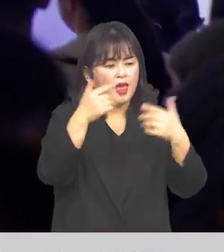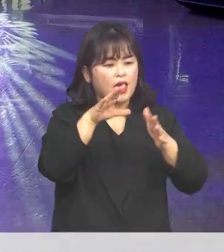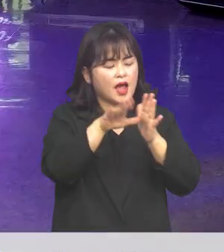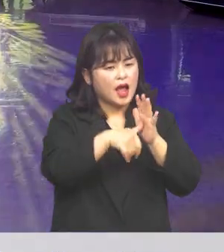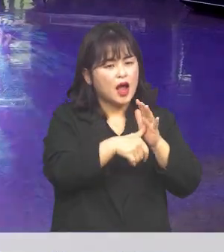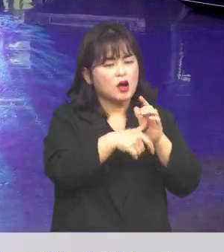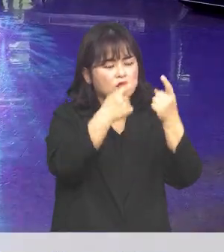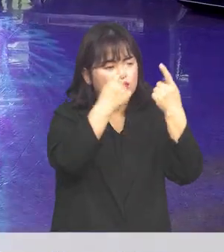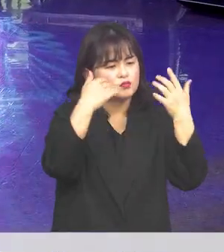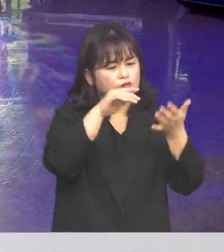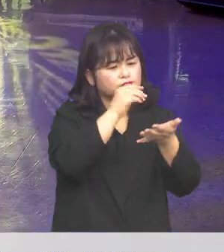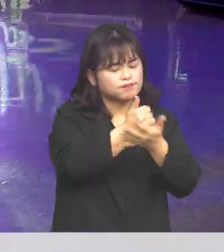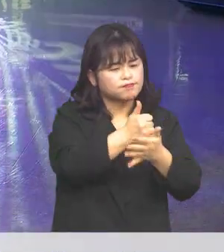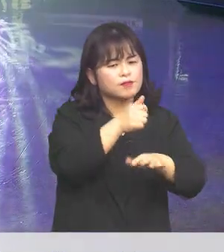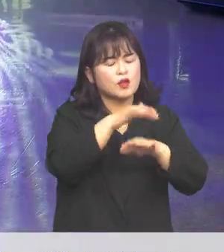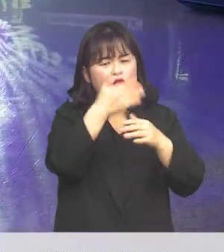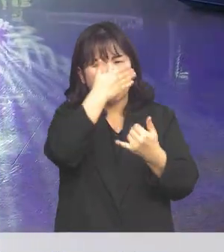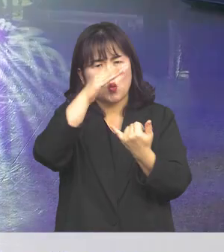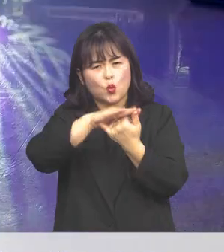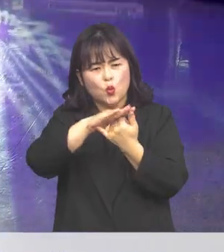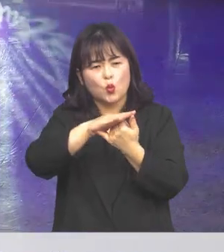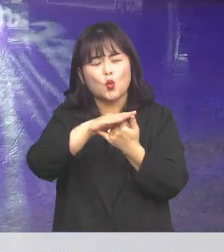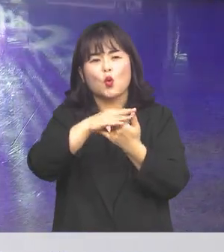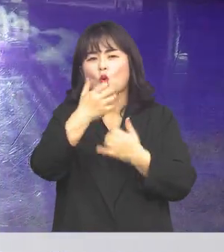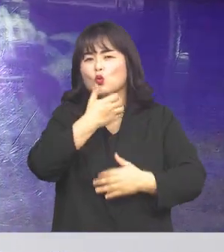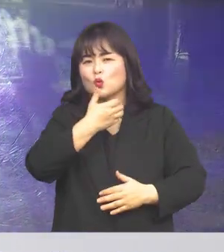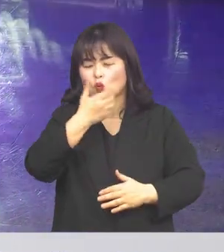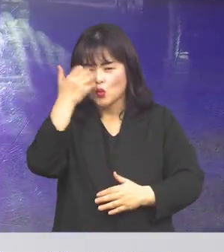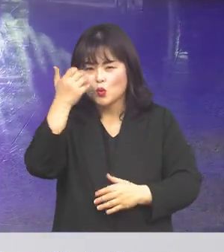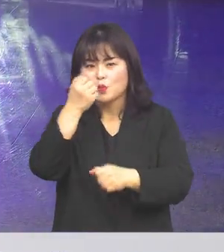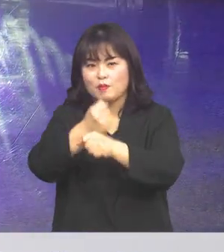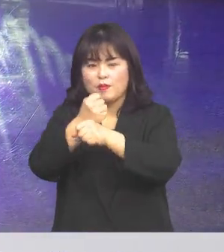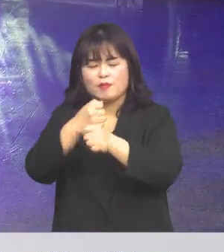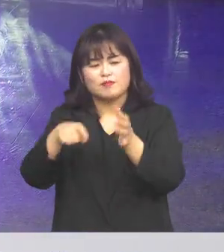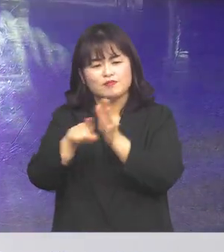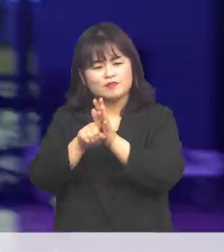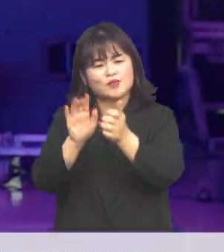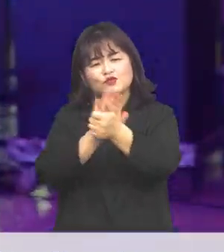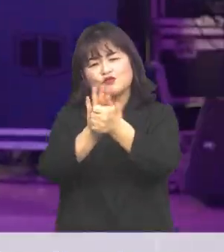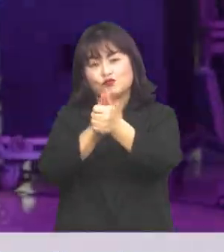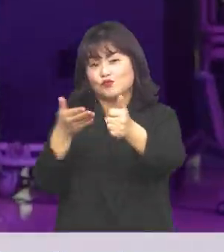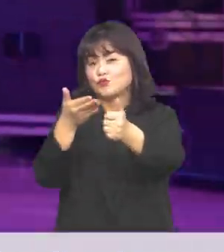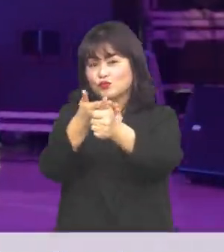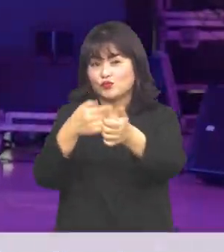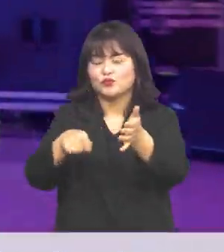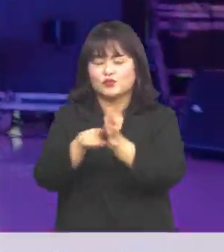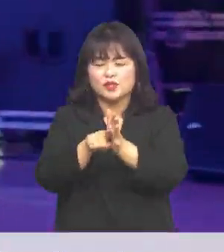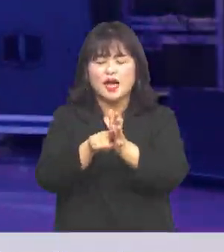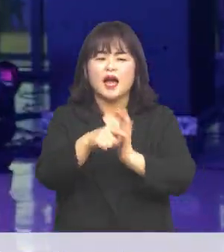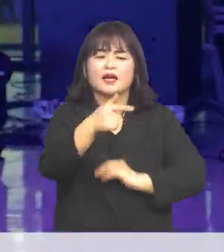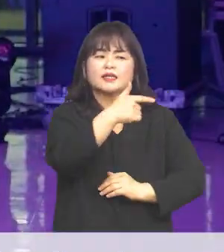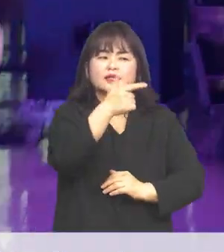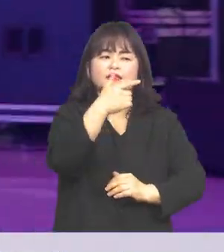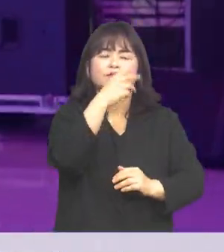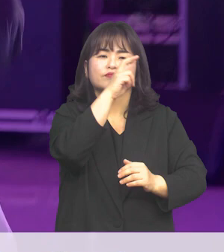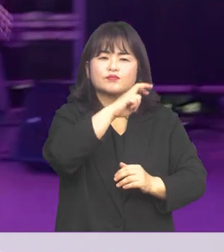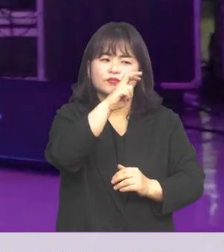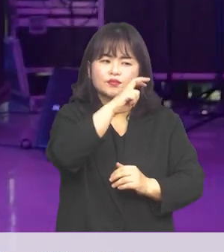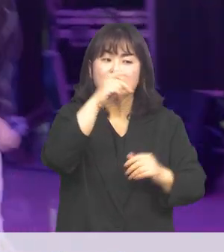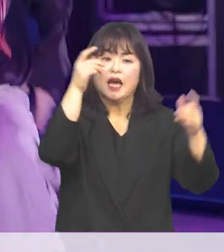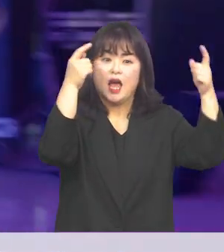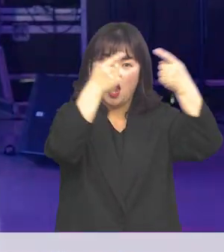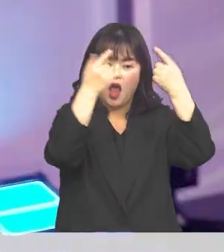성과 공유회를 지켜본 뒤 우리 청소년들이 재능과 꿈을 잘 가꾸고 그 꿈을 응원하는 뜻에서